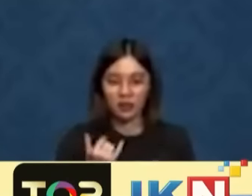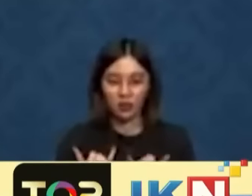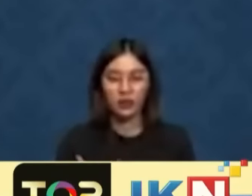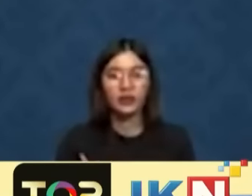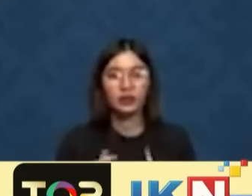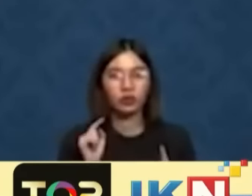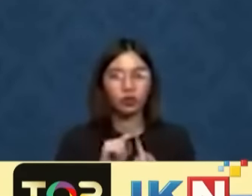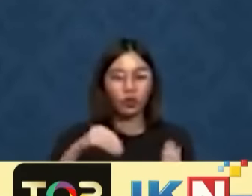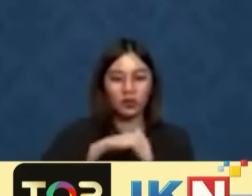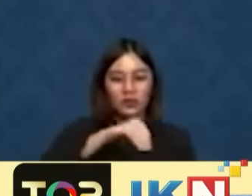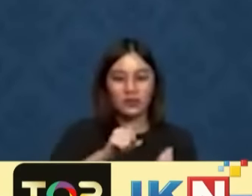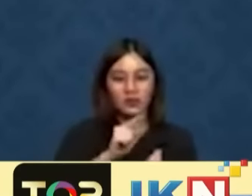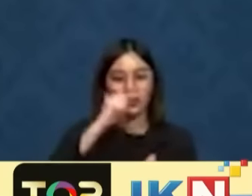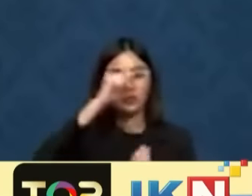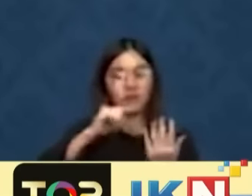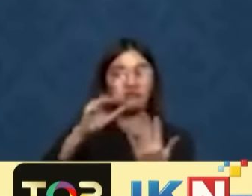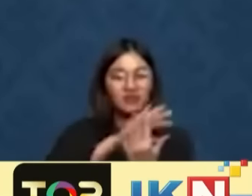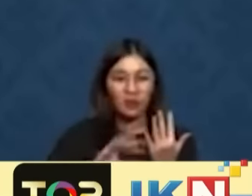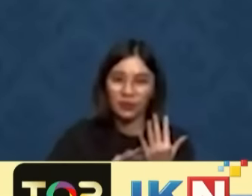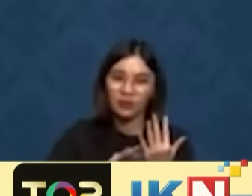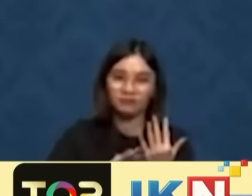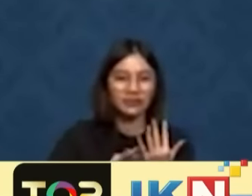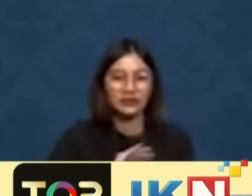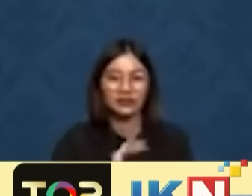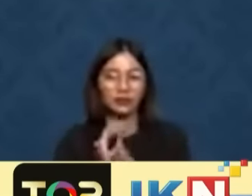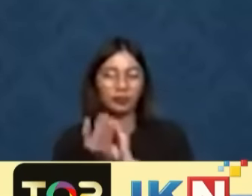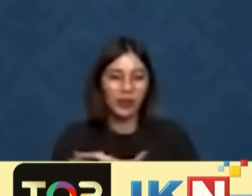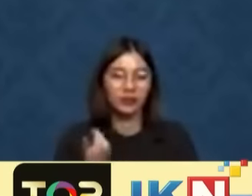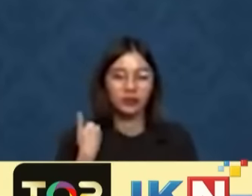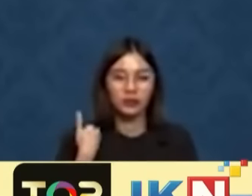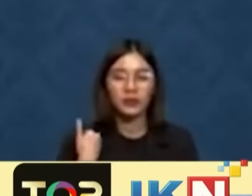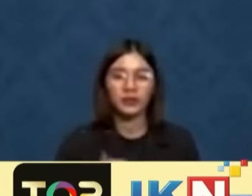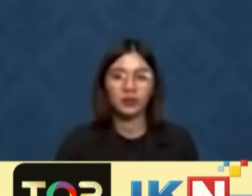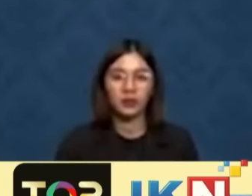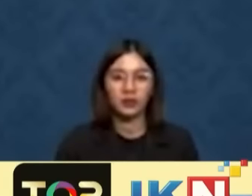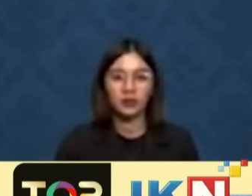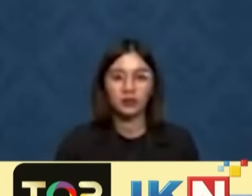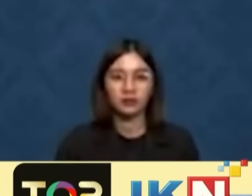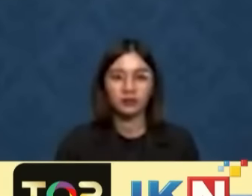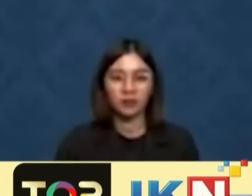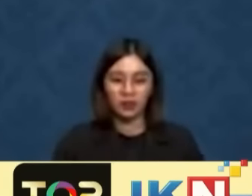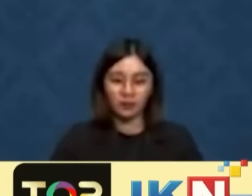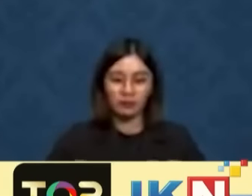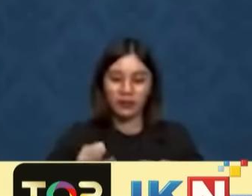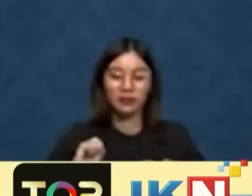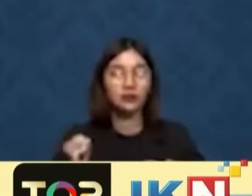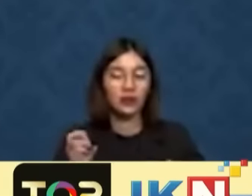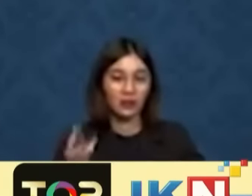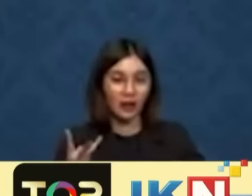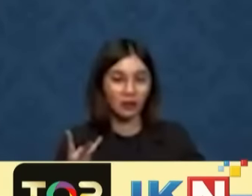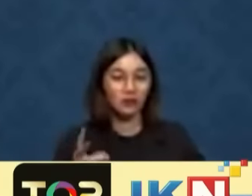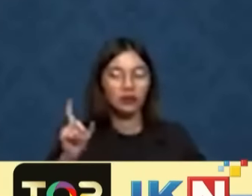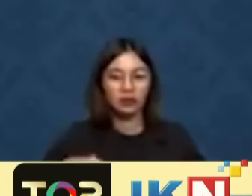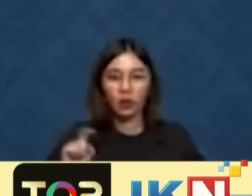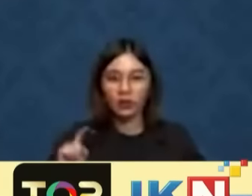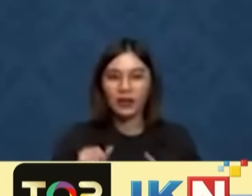านการณ์ทางเศรษฐกิจของประเทศเนี่ยมันมีการเปลี่ยนแปลงไปแล้วเพราะฉะนั้นเนี่ยบัตรสวัสดิการแห่งรัฐเนี่ยก็ควรที่